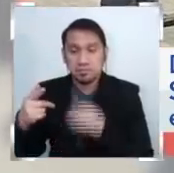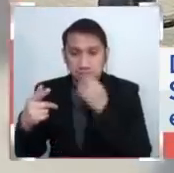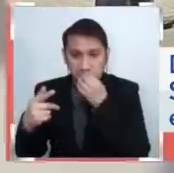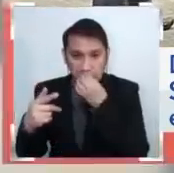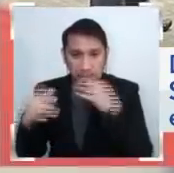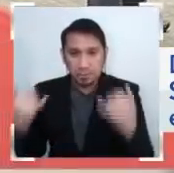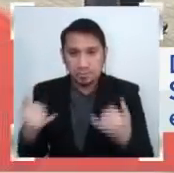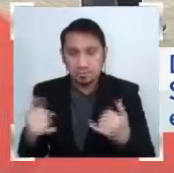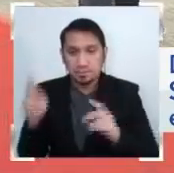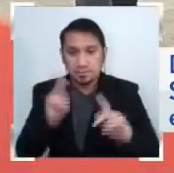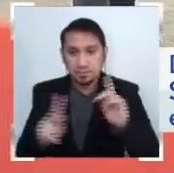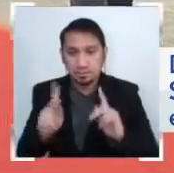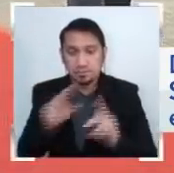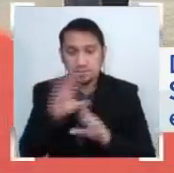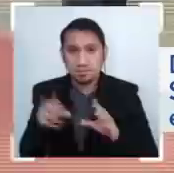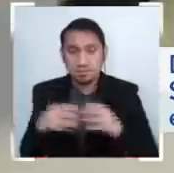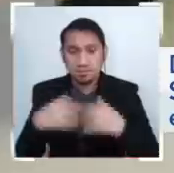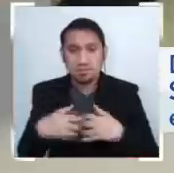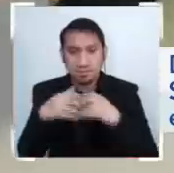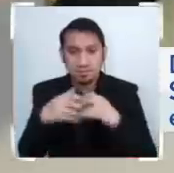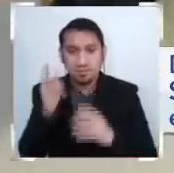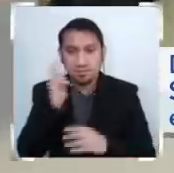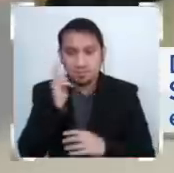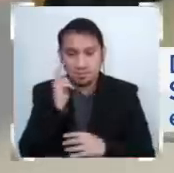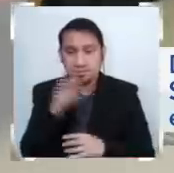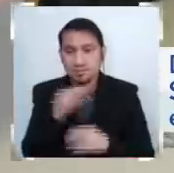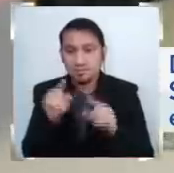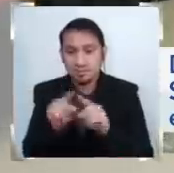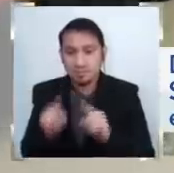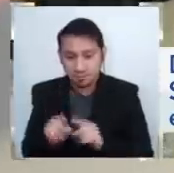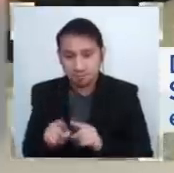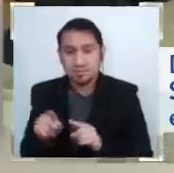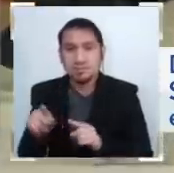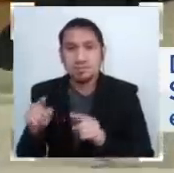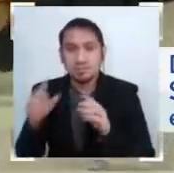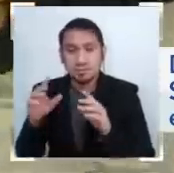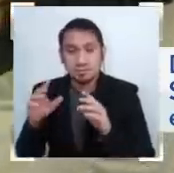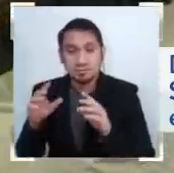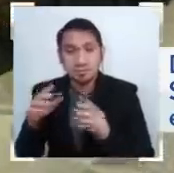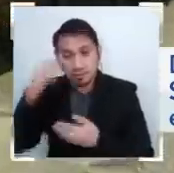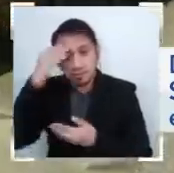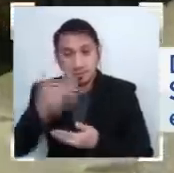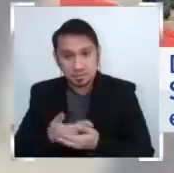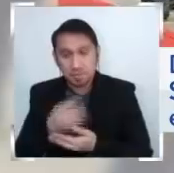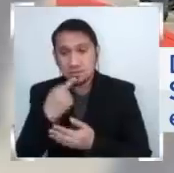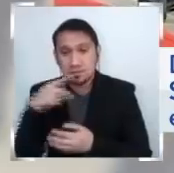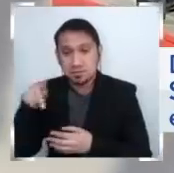Lungsod, partidong itinatag ni Pangulong Duterte at pinamumunuan ngayon ng presidential son na si Congressman Paulo